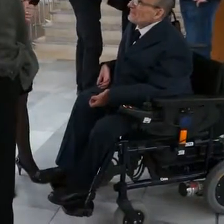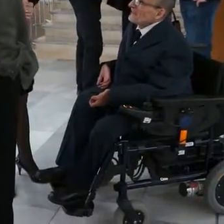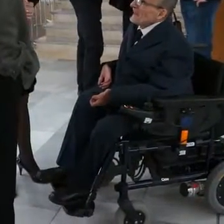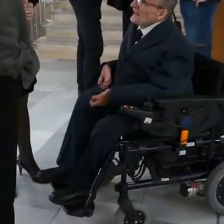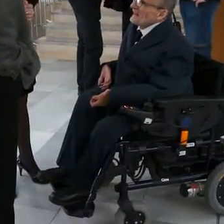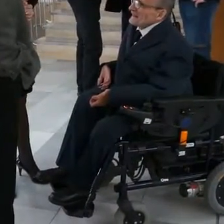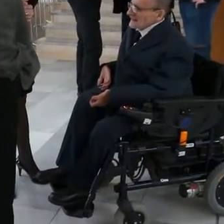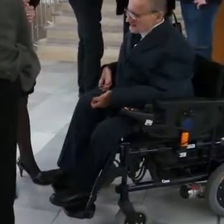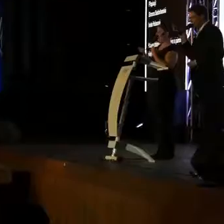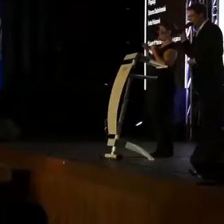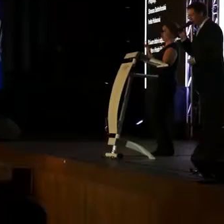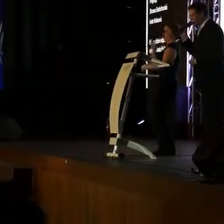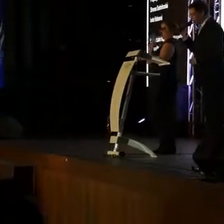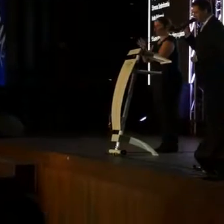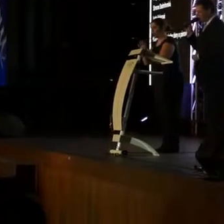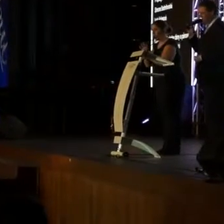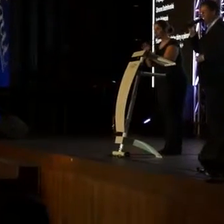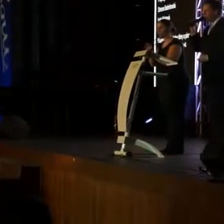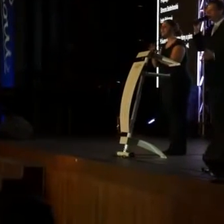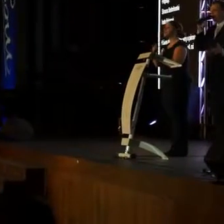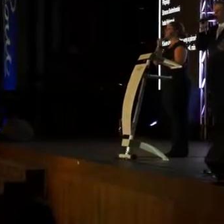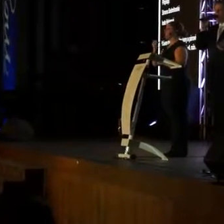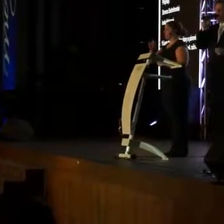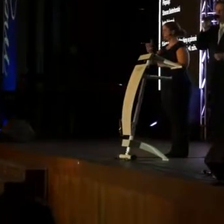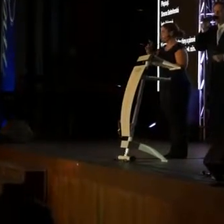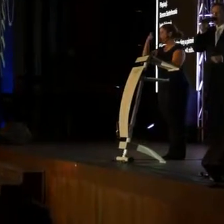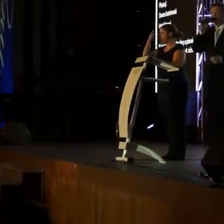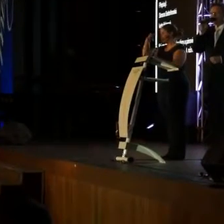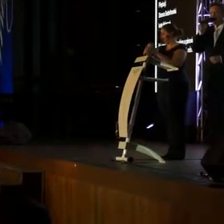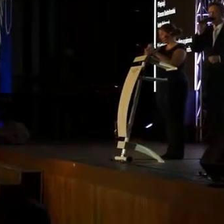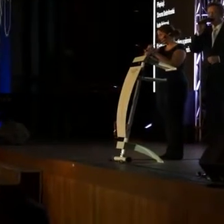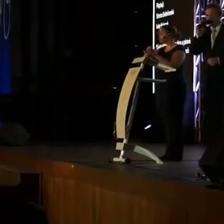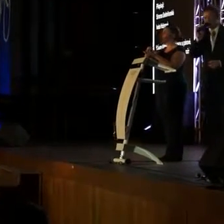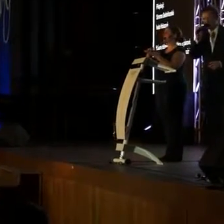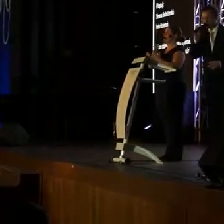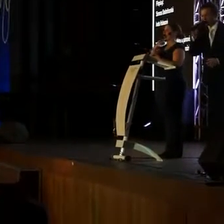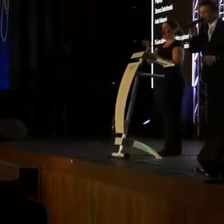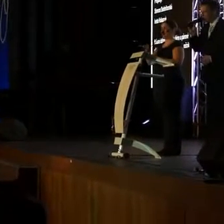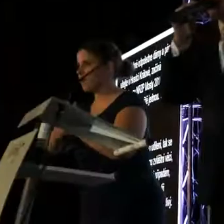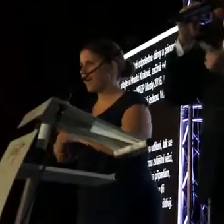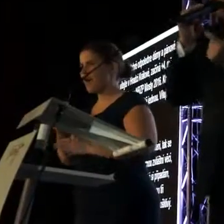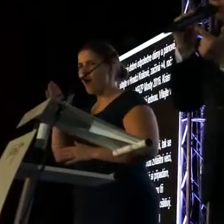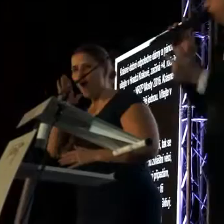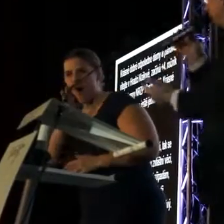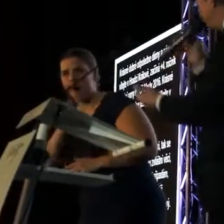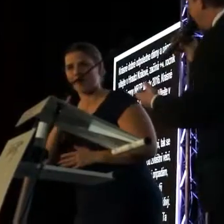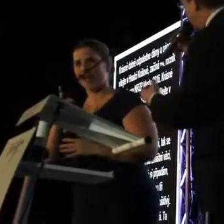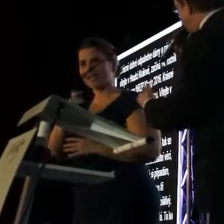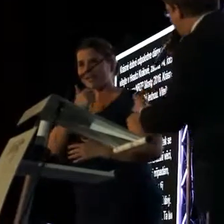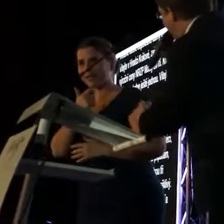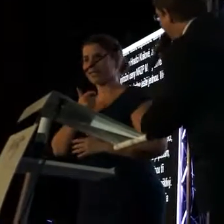se zdravotním postižením České republiky, sledoval zcela zaplněný velký sál kongresového centra Aldis.